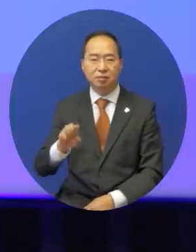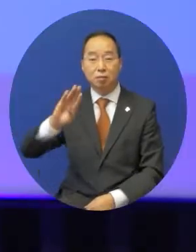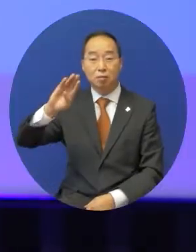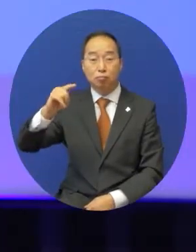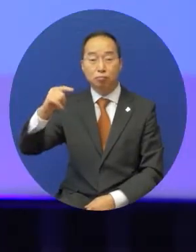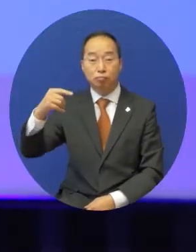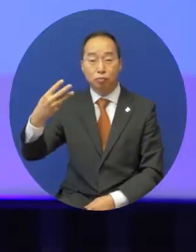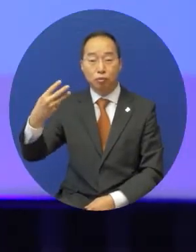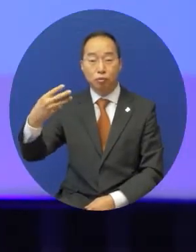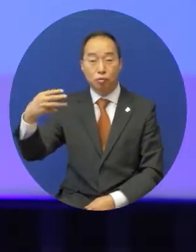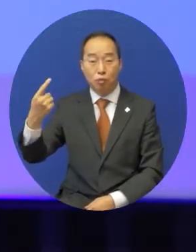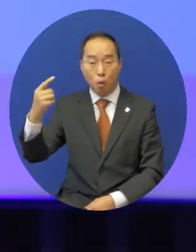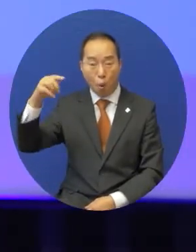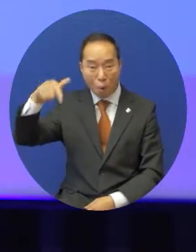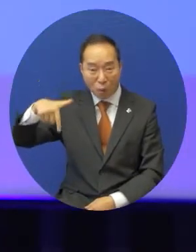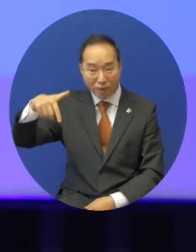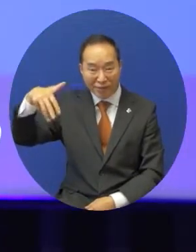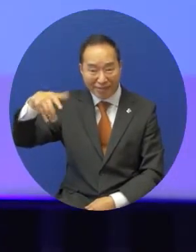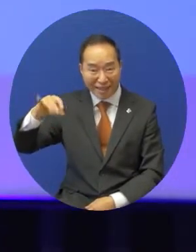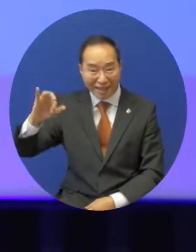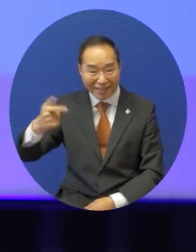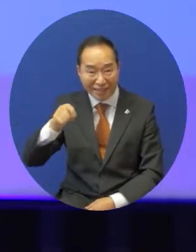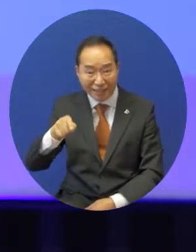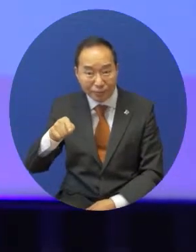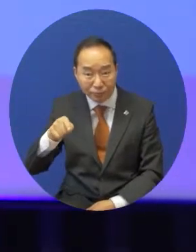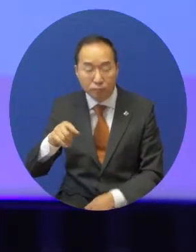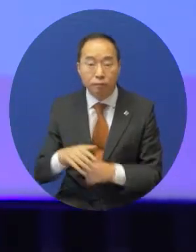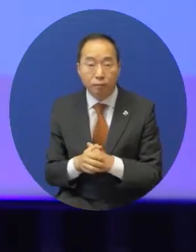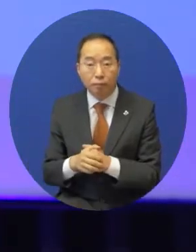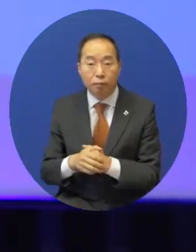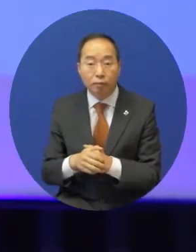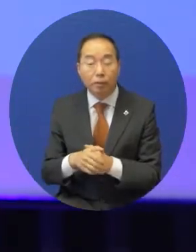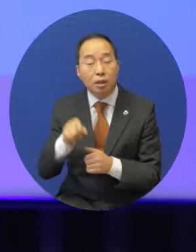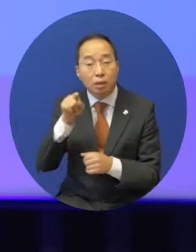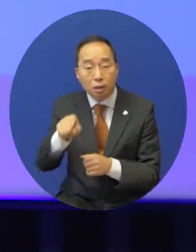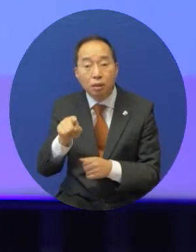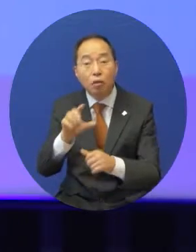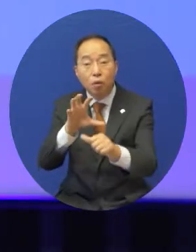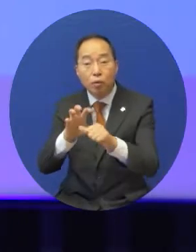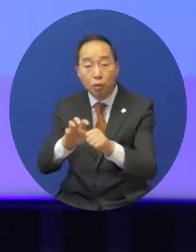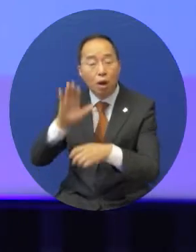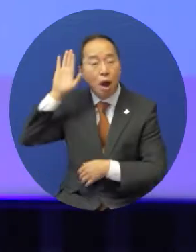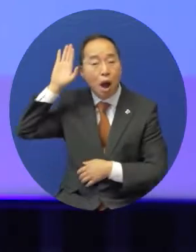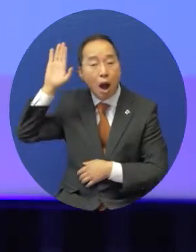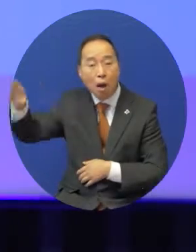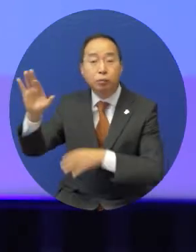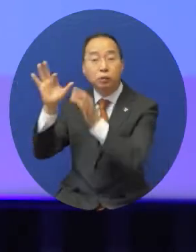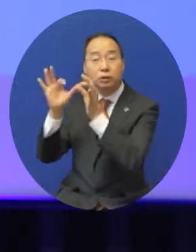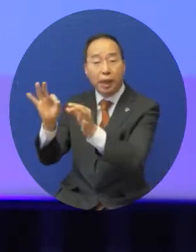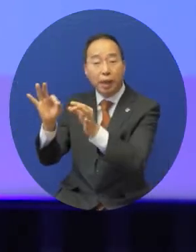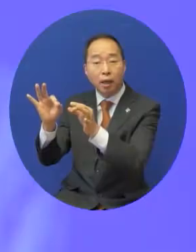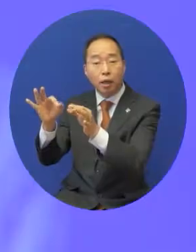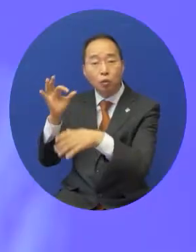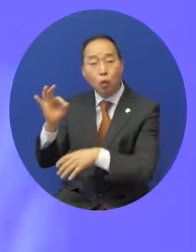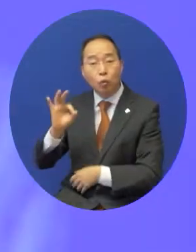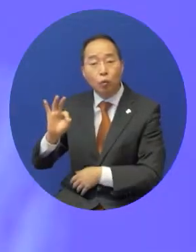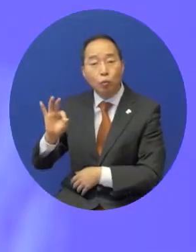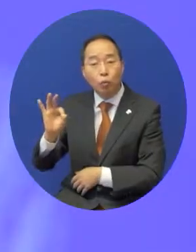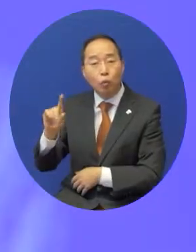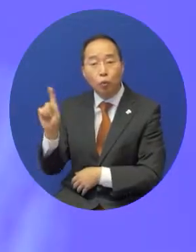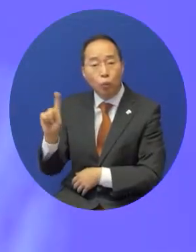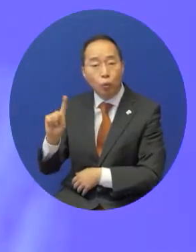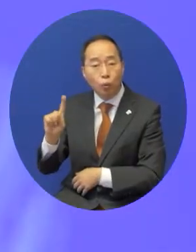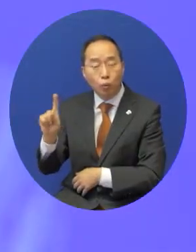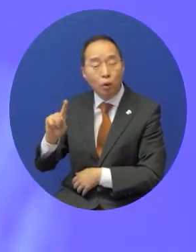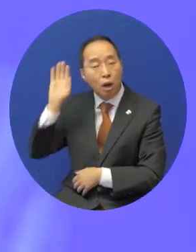자, 이러한 블록체인이 특히 미래 금융에 대해서 어떻게 변화를 가져올까요? 한 가지